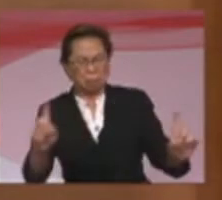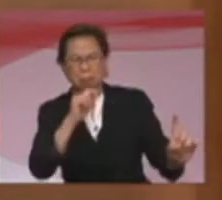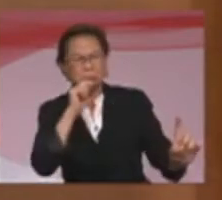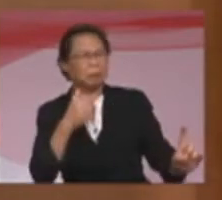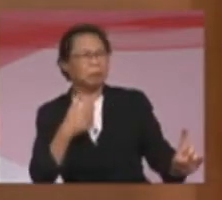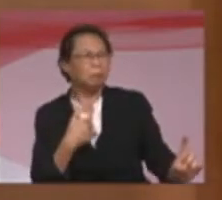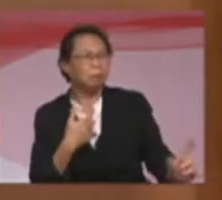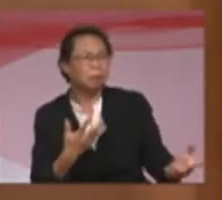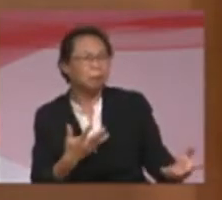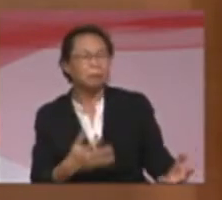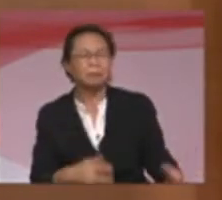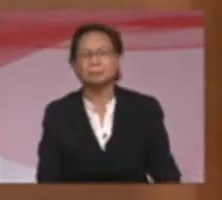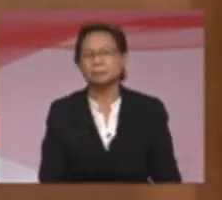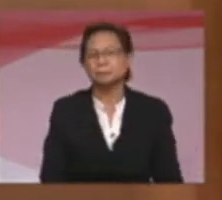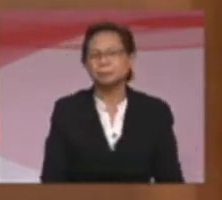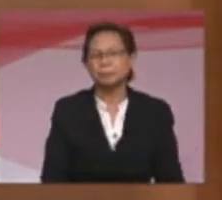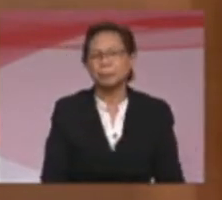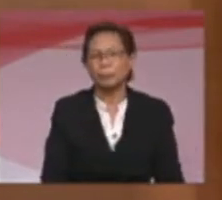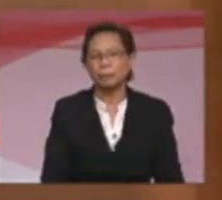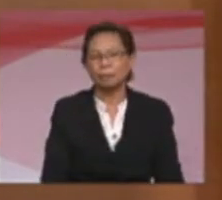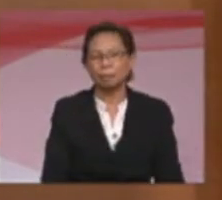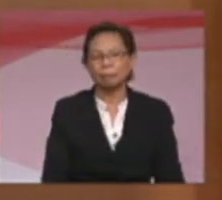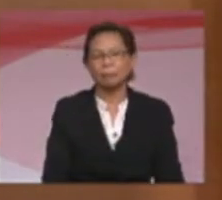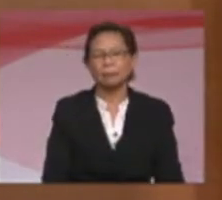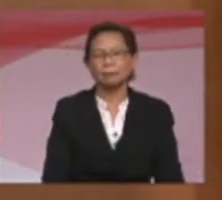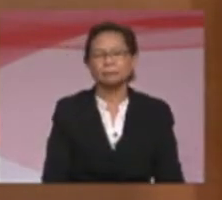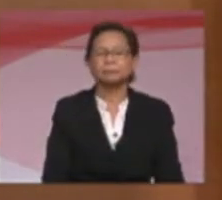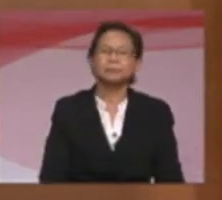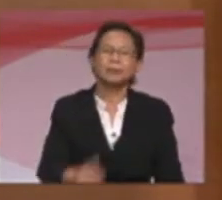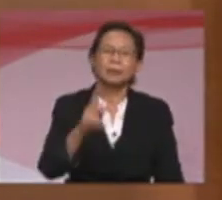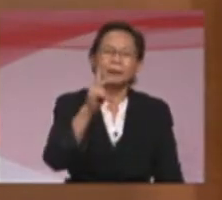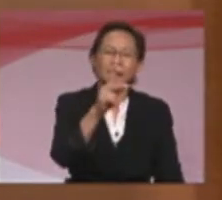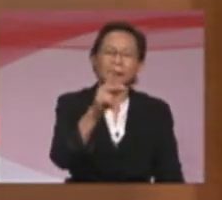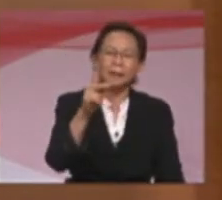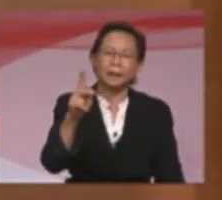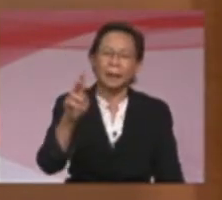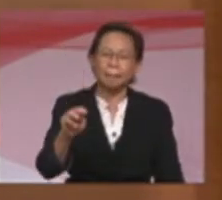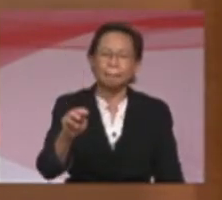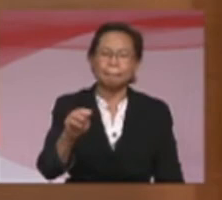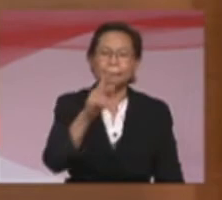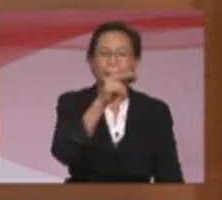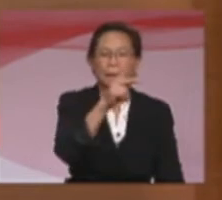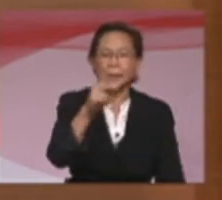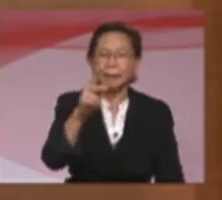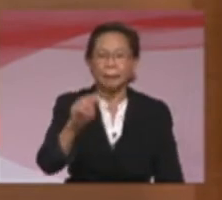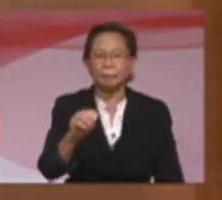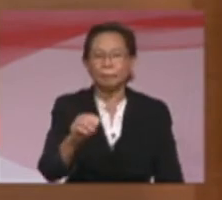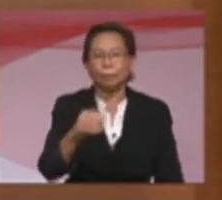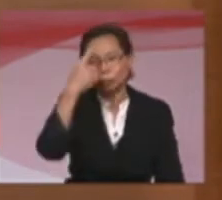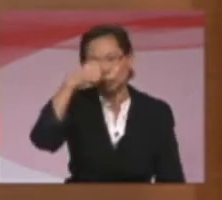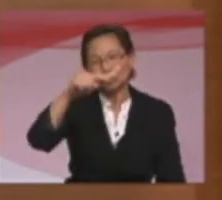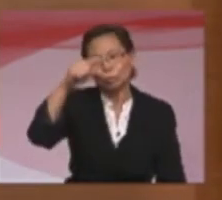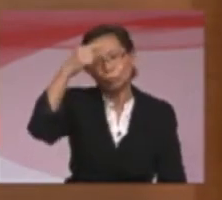dilaksanakan. Sebenarnya Kementerian Kesihatan mengatakan bahawa untuk